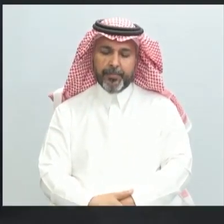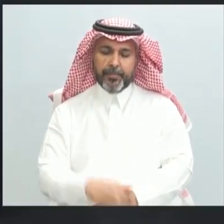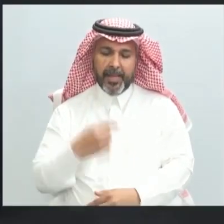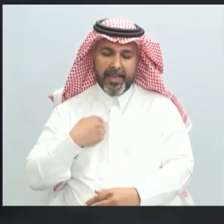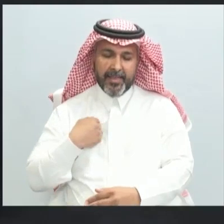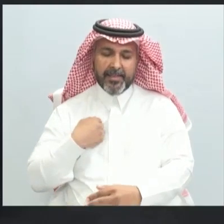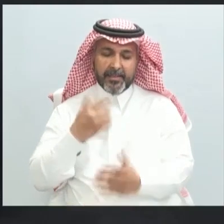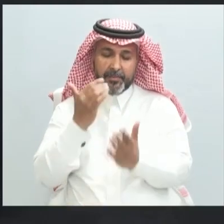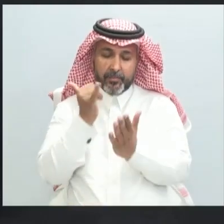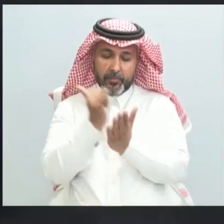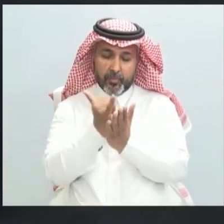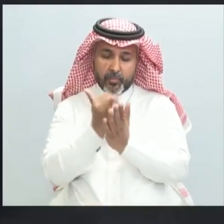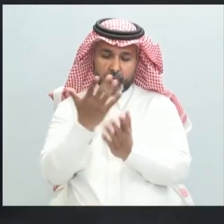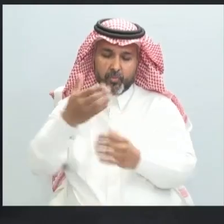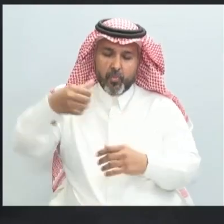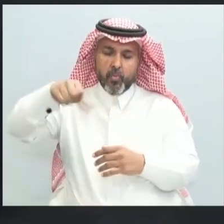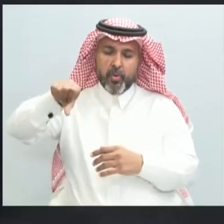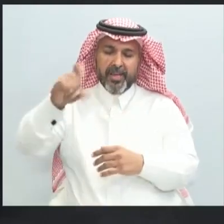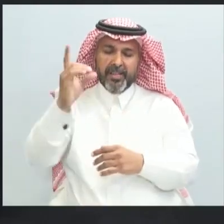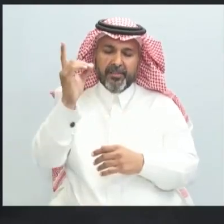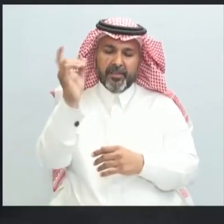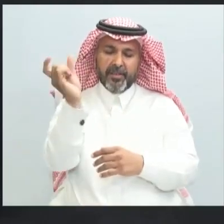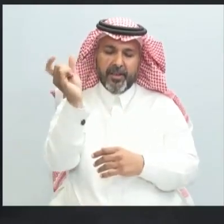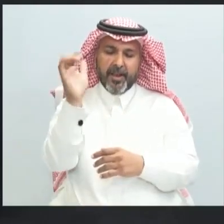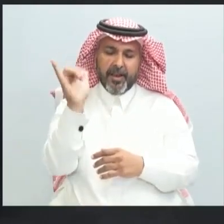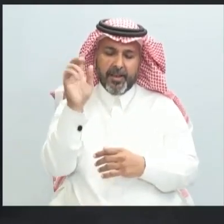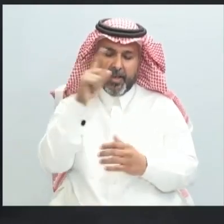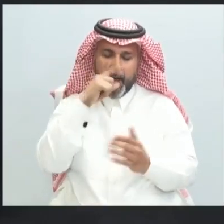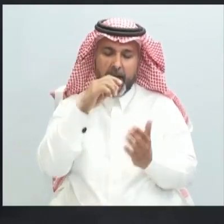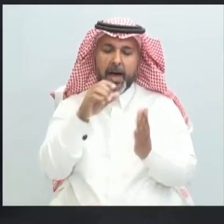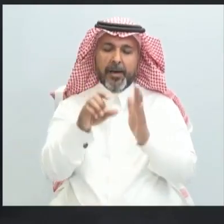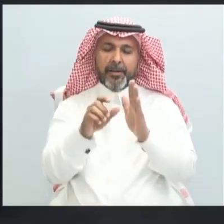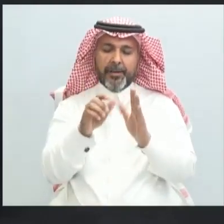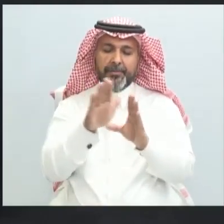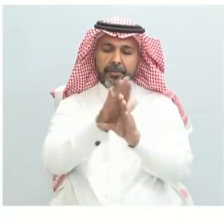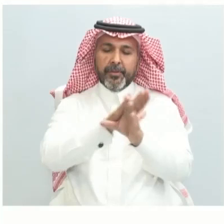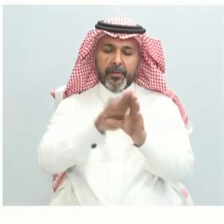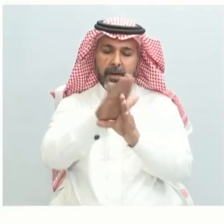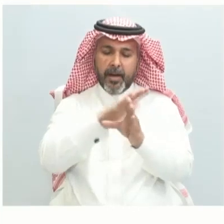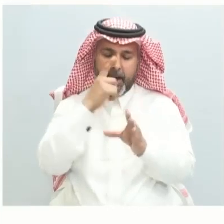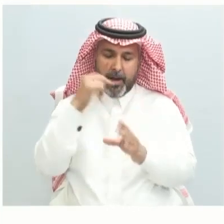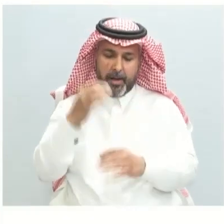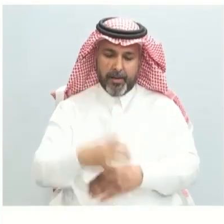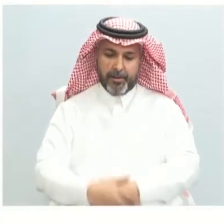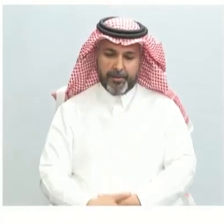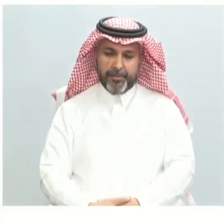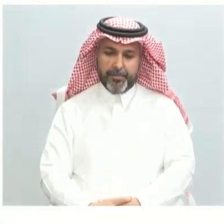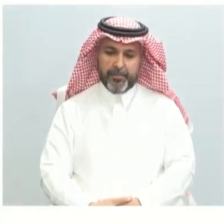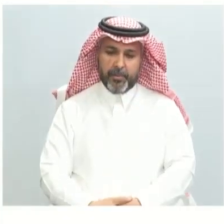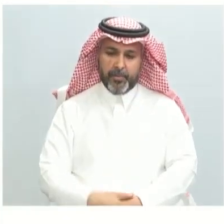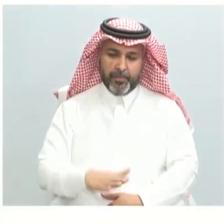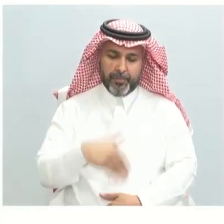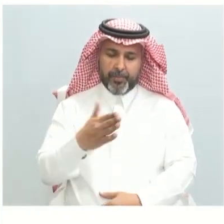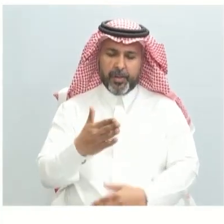وطنيه مسؤوليه وطنيه هذه انواع المسؤوليه ثلاثه تكلمنا كذلك